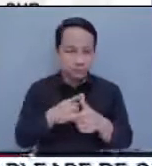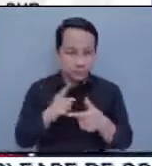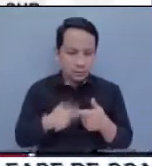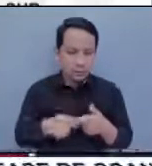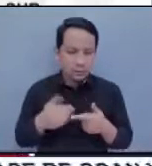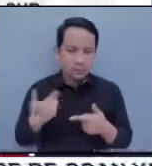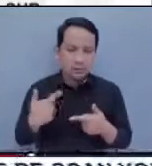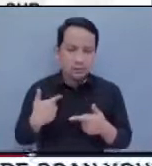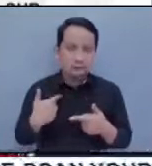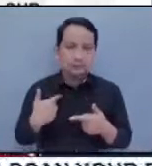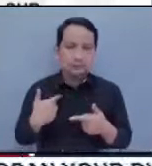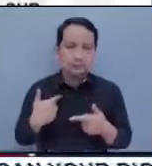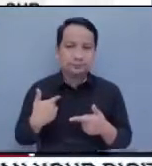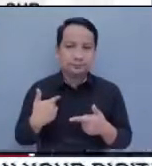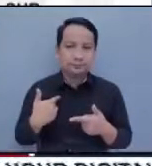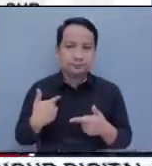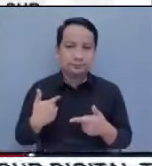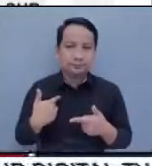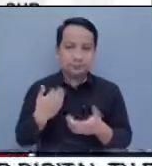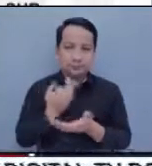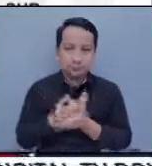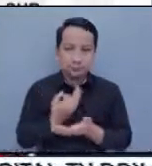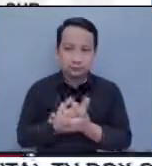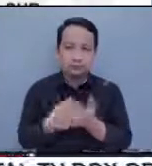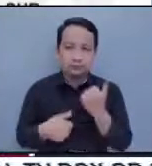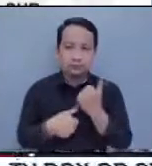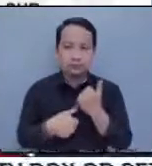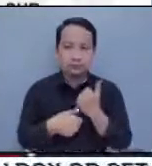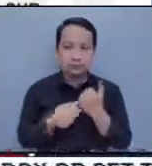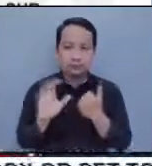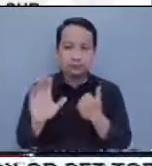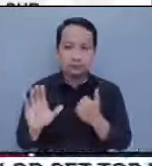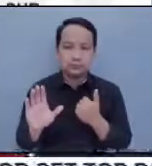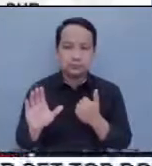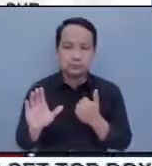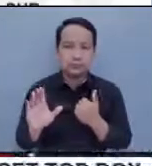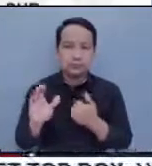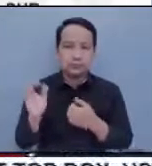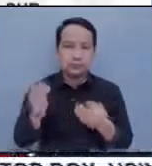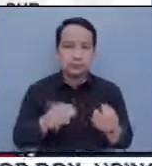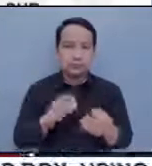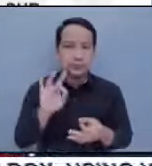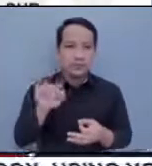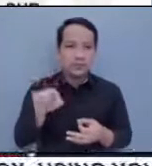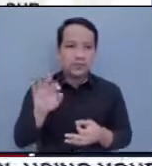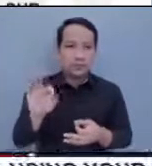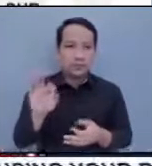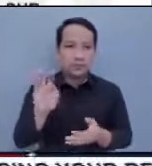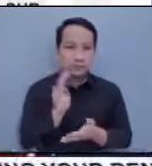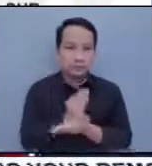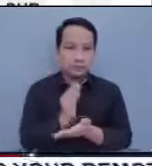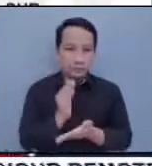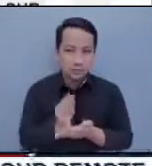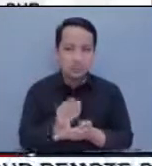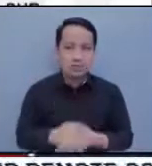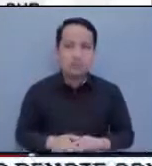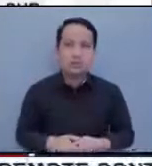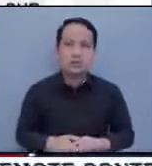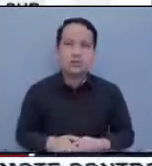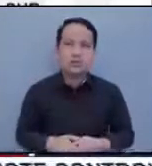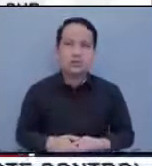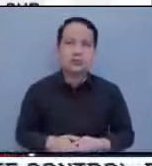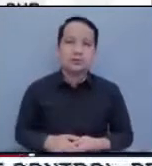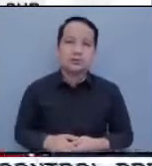tayong rin rice farmers financial assistance, 8.9 billion pesos. We will